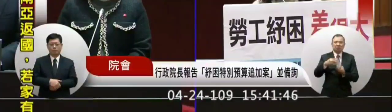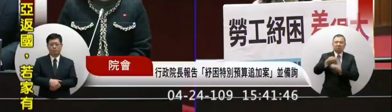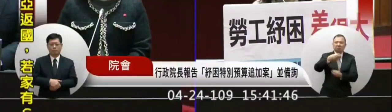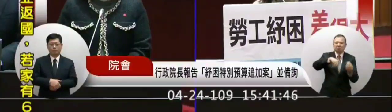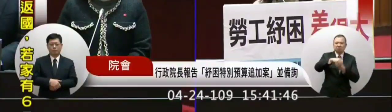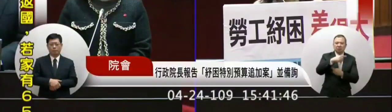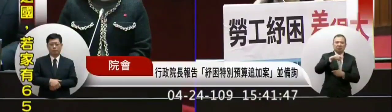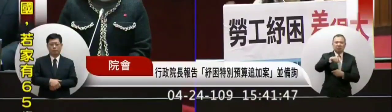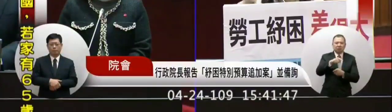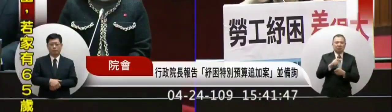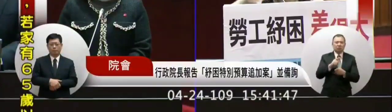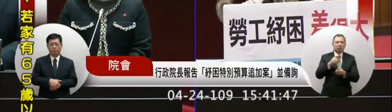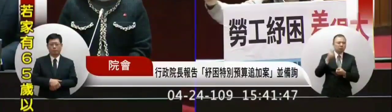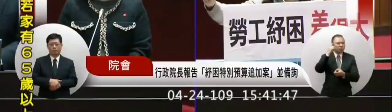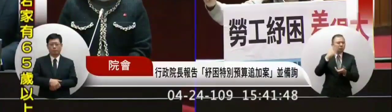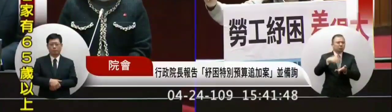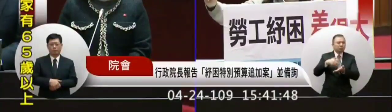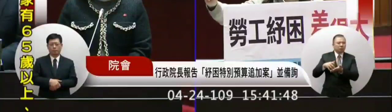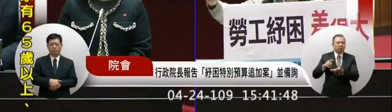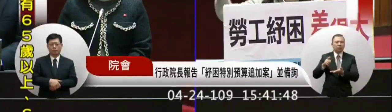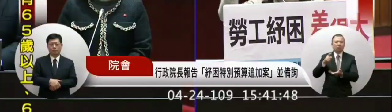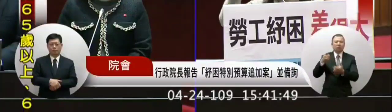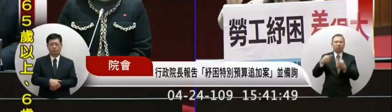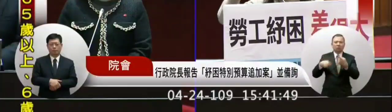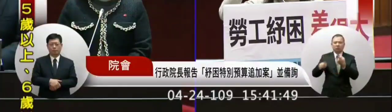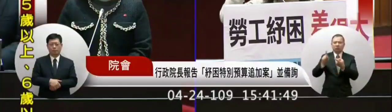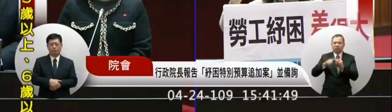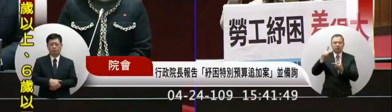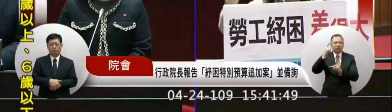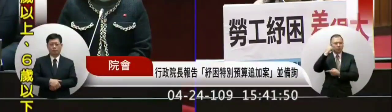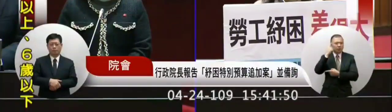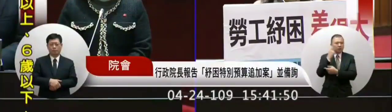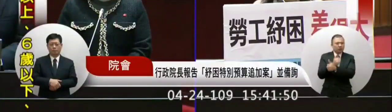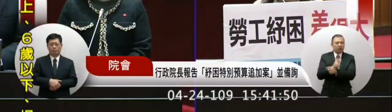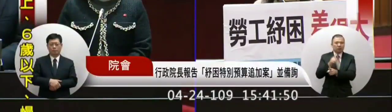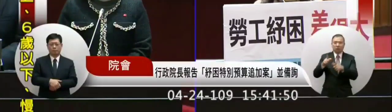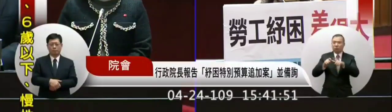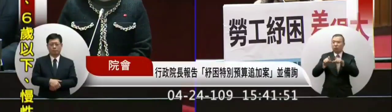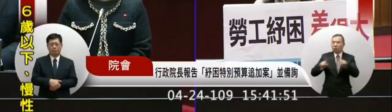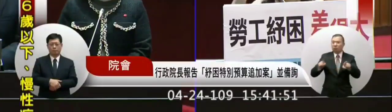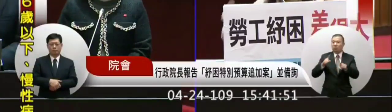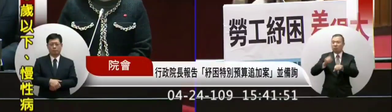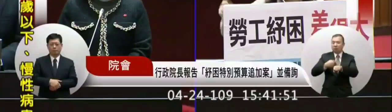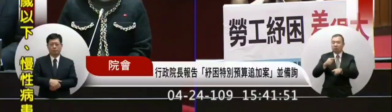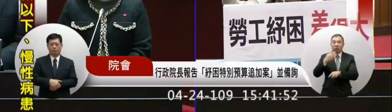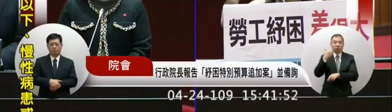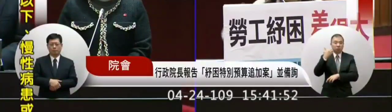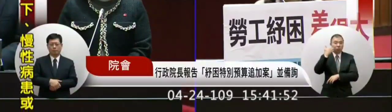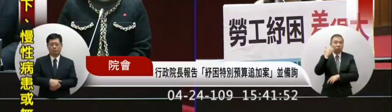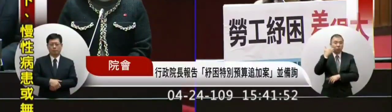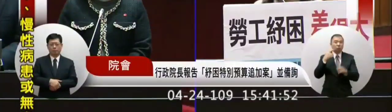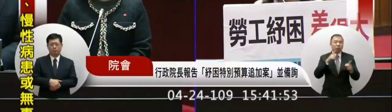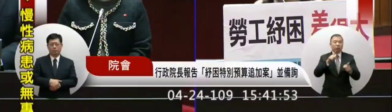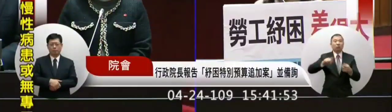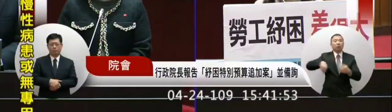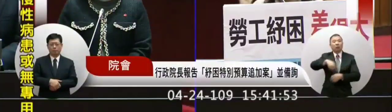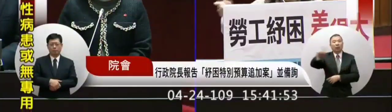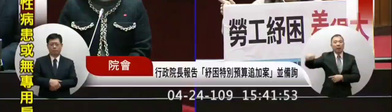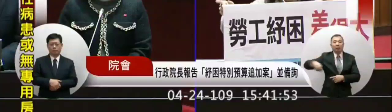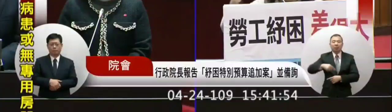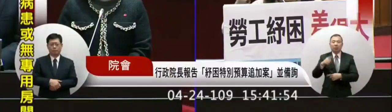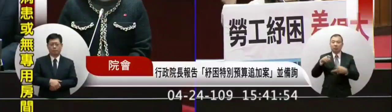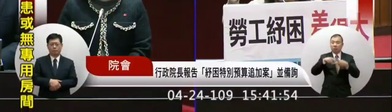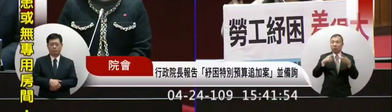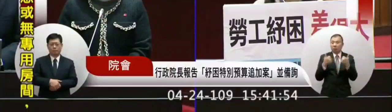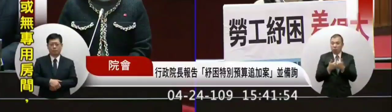的是公平性。你现在这样一刀切之后，真的让需要纾困的对象，就算有投保工会的，